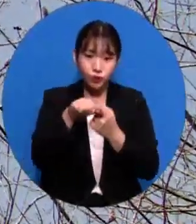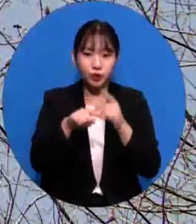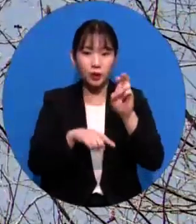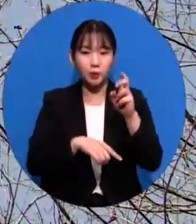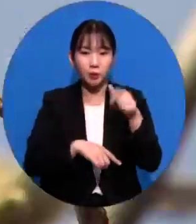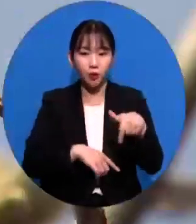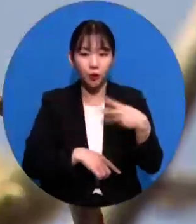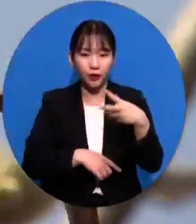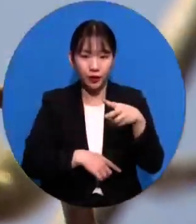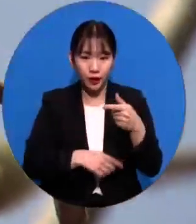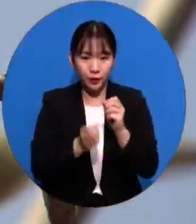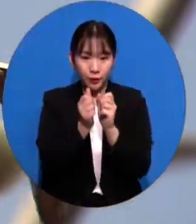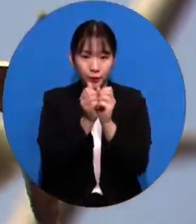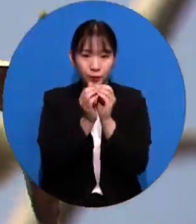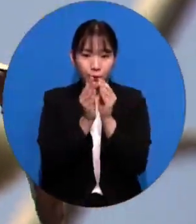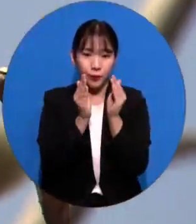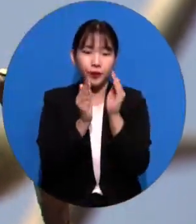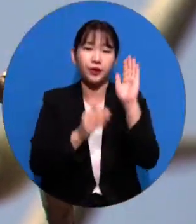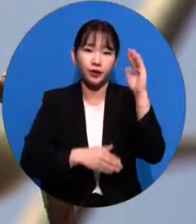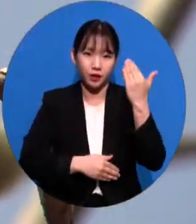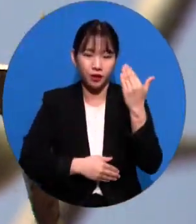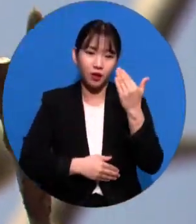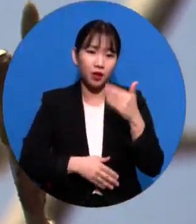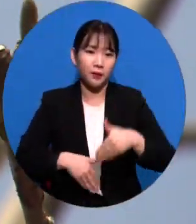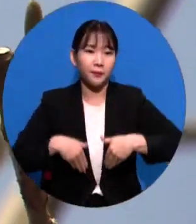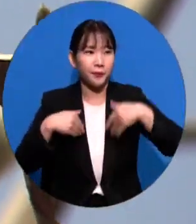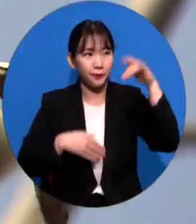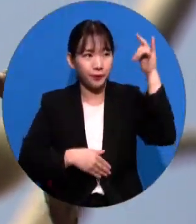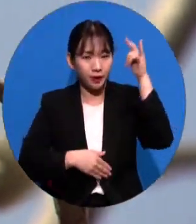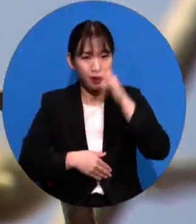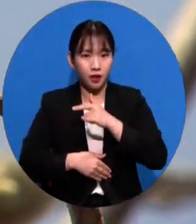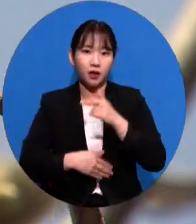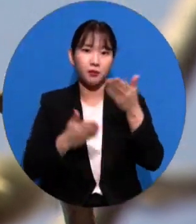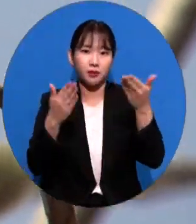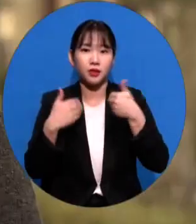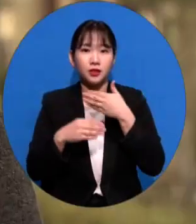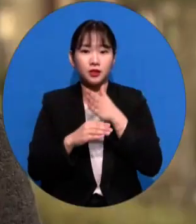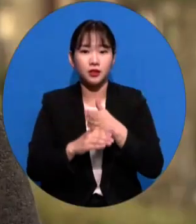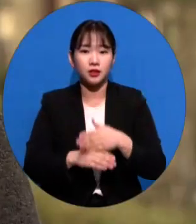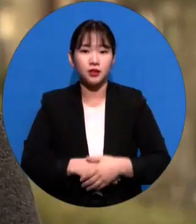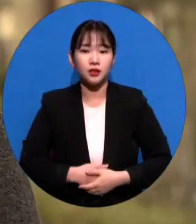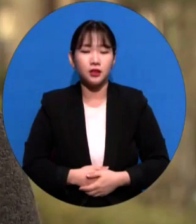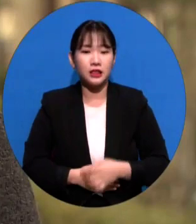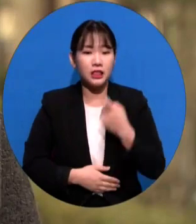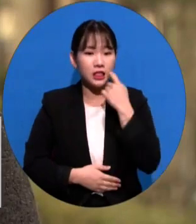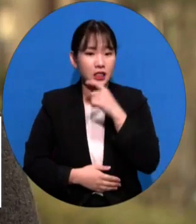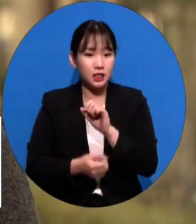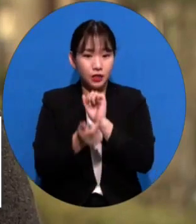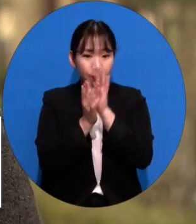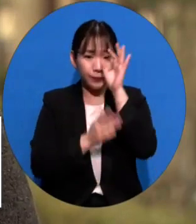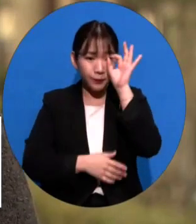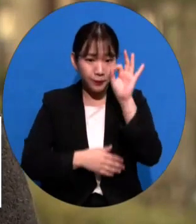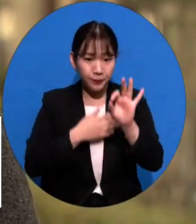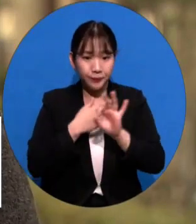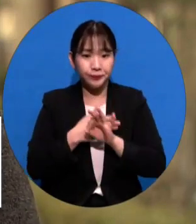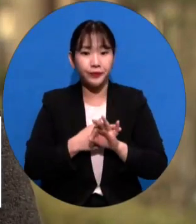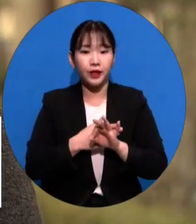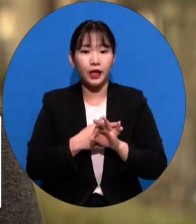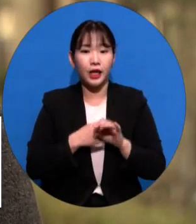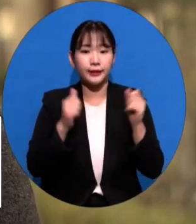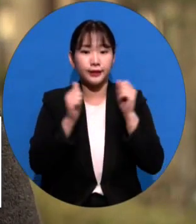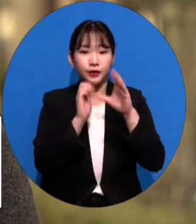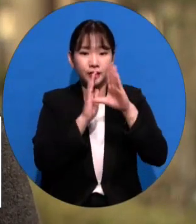목룡 꽃망울도 한껏 부풀어 오르면서 봄볕을 만끽하고 있습니다. 그 노란 꽃을 보시면 그